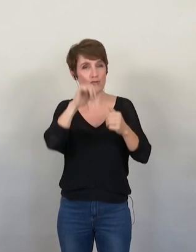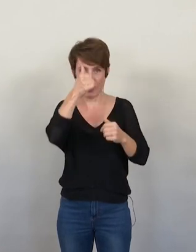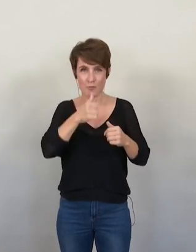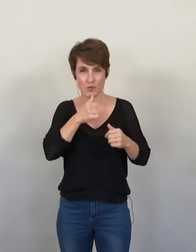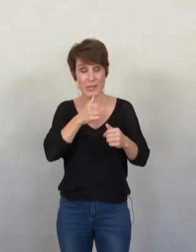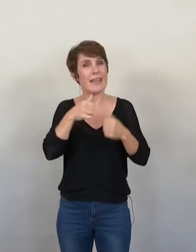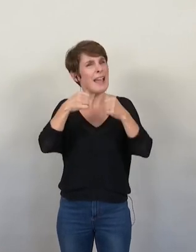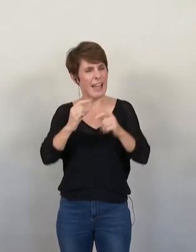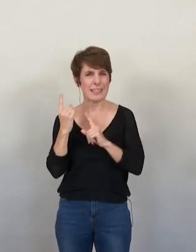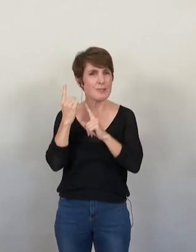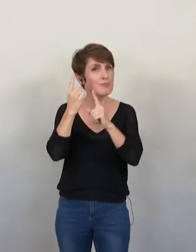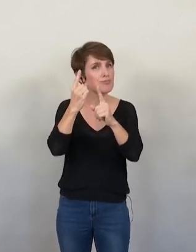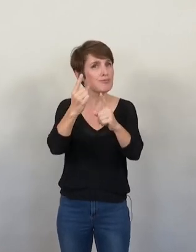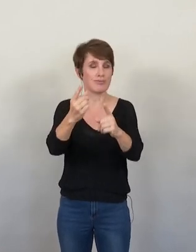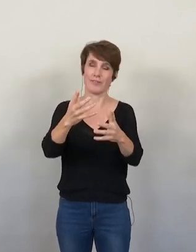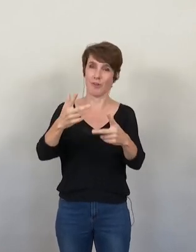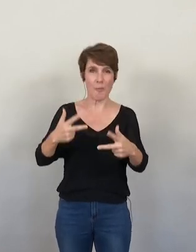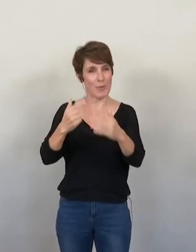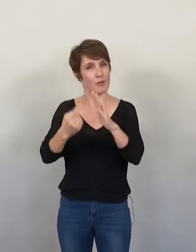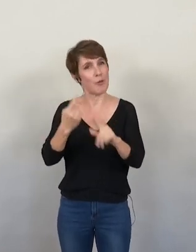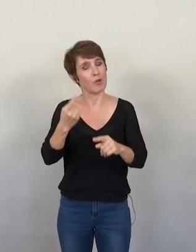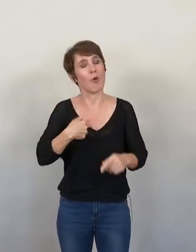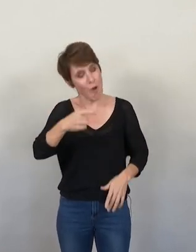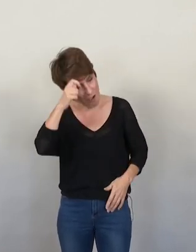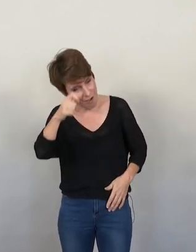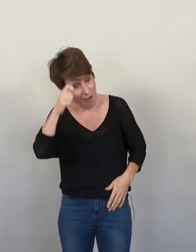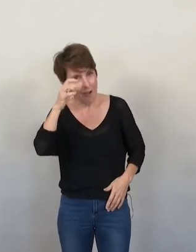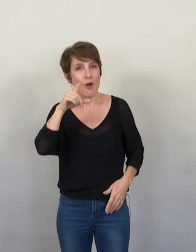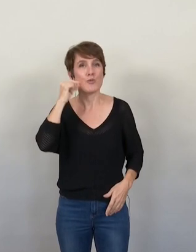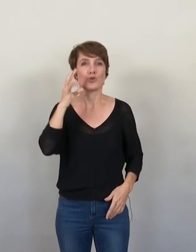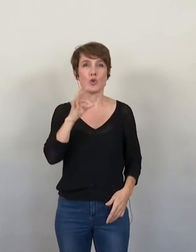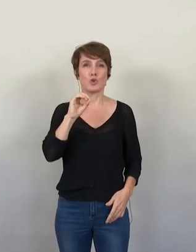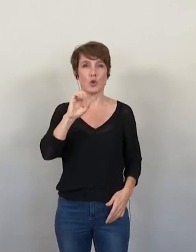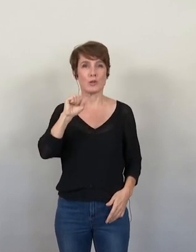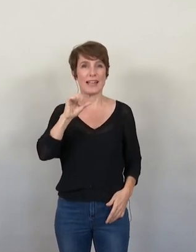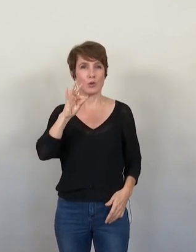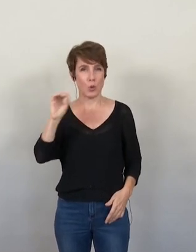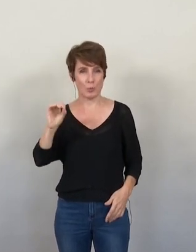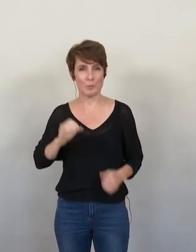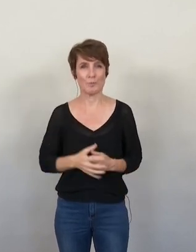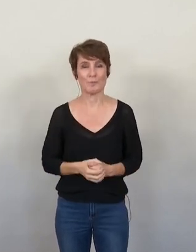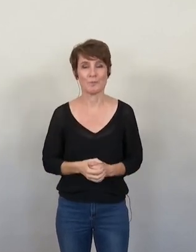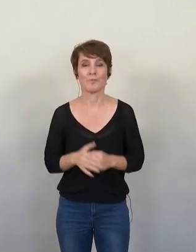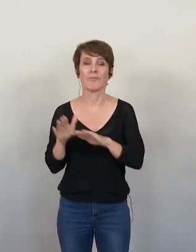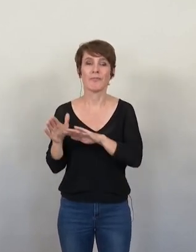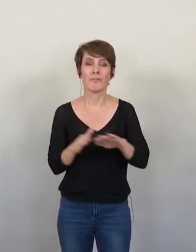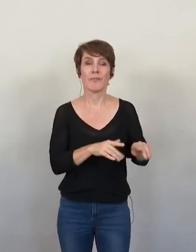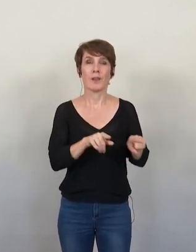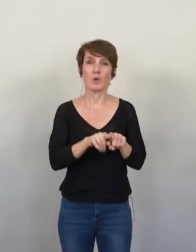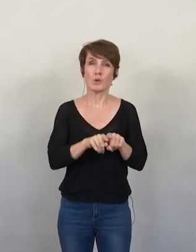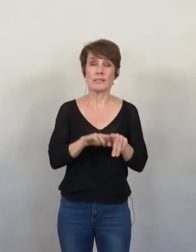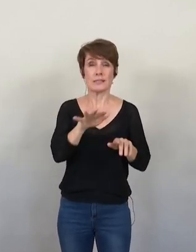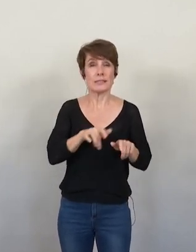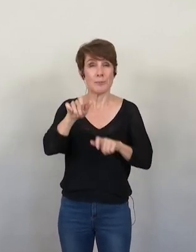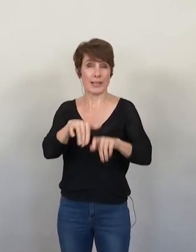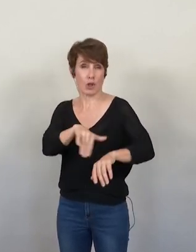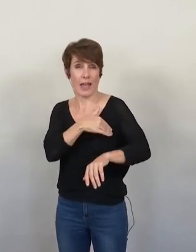long je remercie ici guit Sato je remercie aussi les agents les agents des maisons des